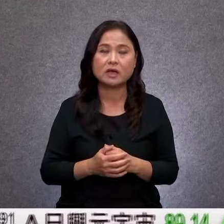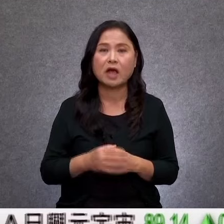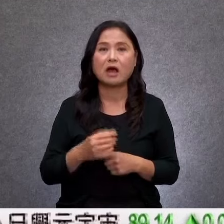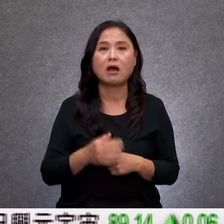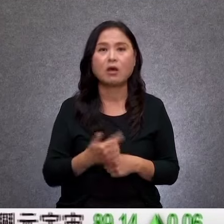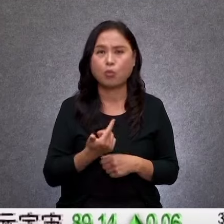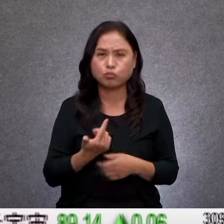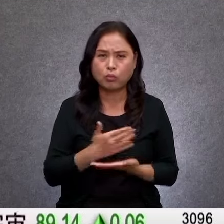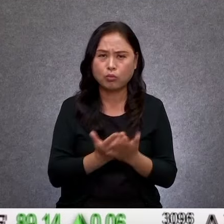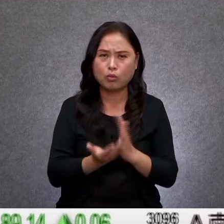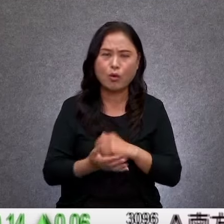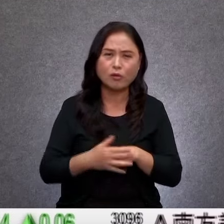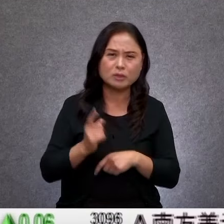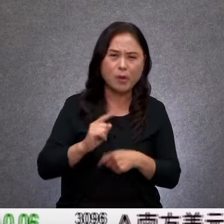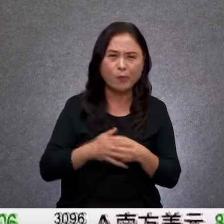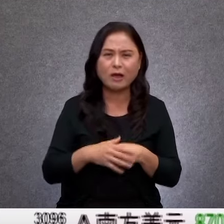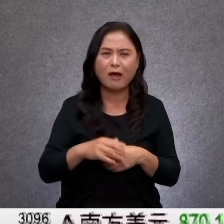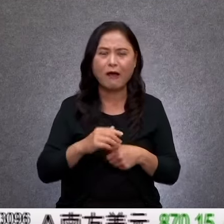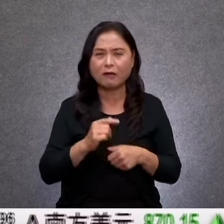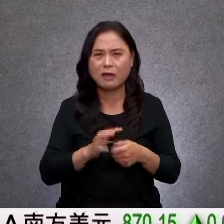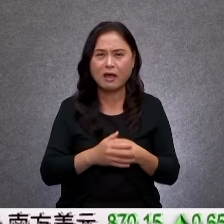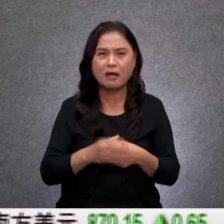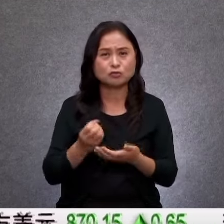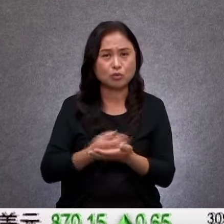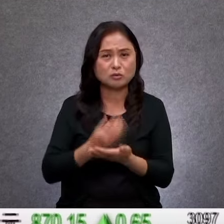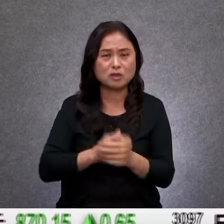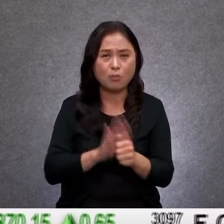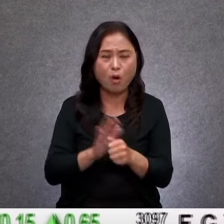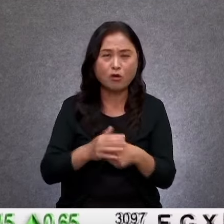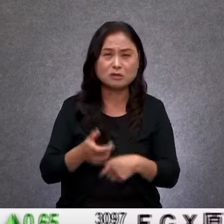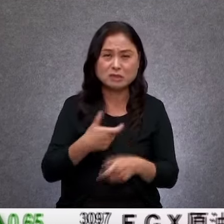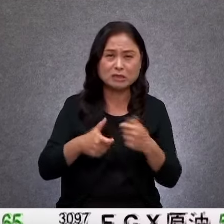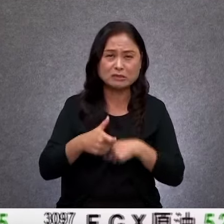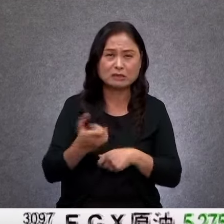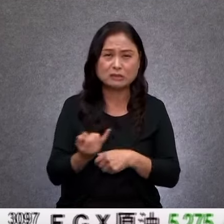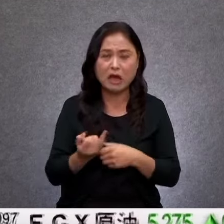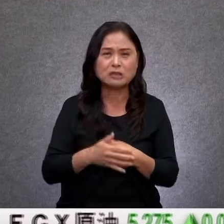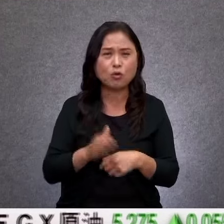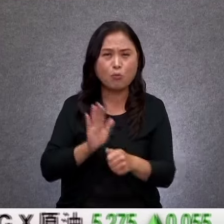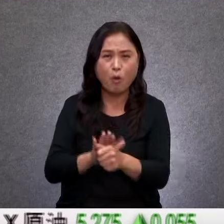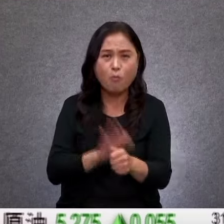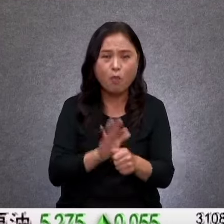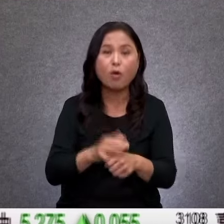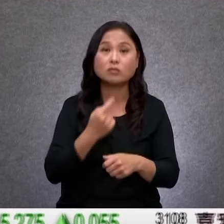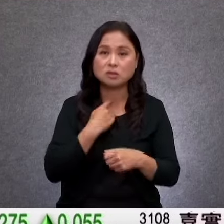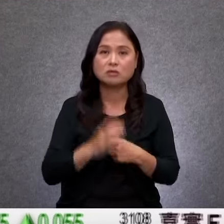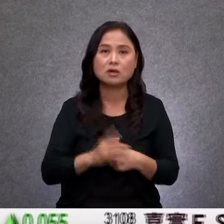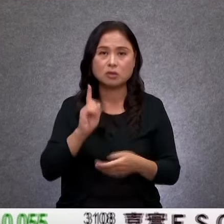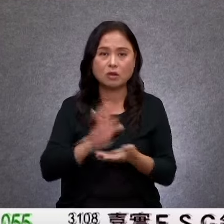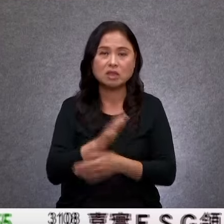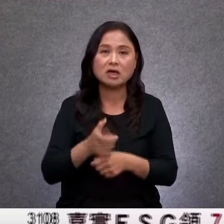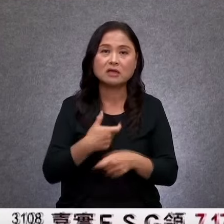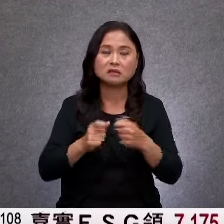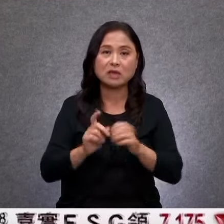嗰陣時係疫情時間啦，喺疫情時間裏面咧，我哋要推出大量嘅逆周期措施，嗰陣時經濟又唔好，要頂住